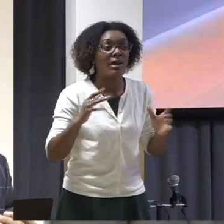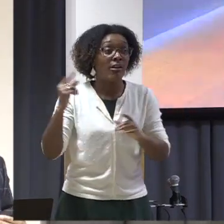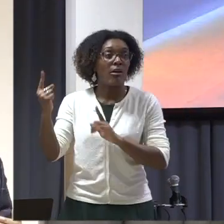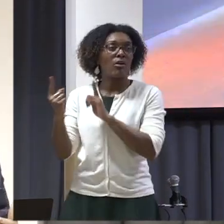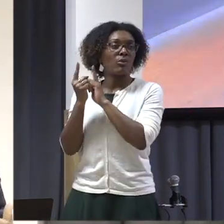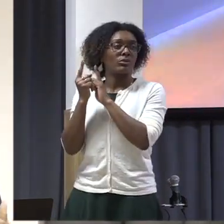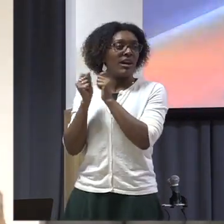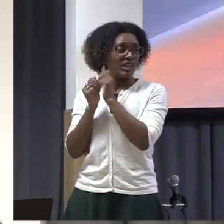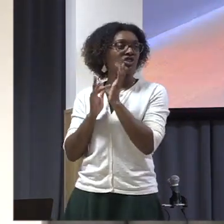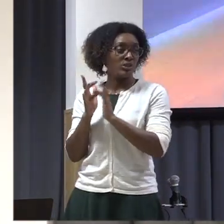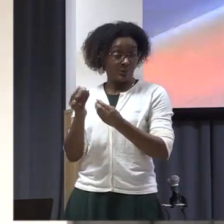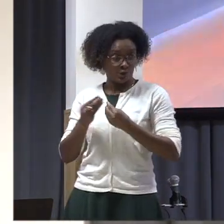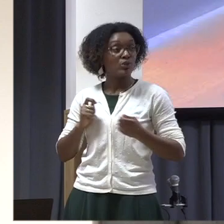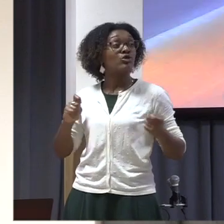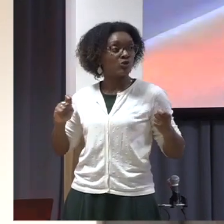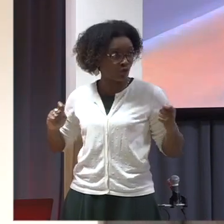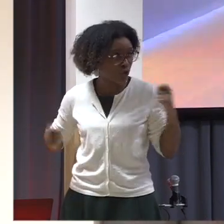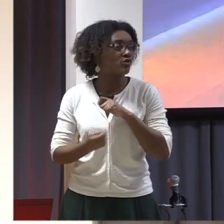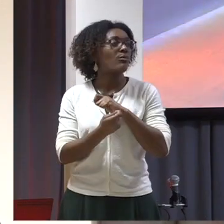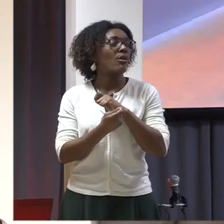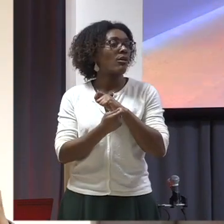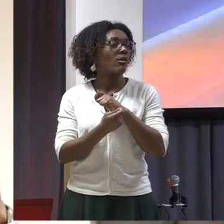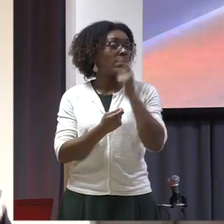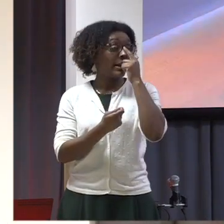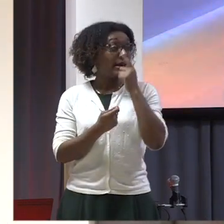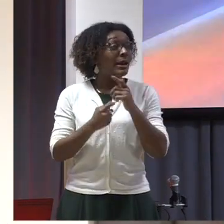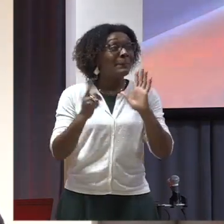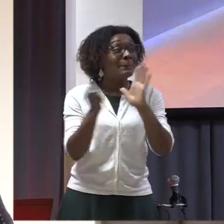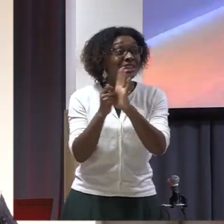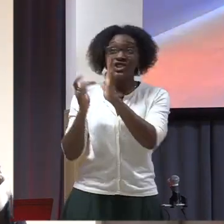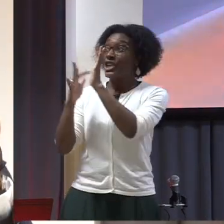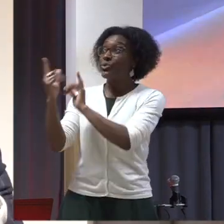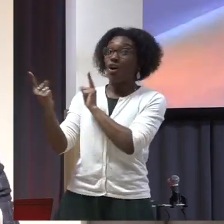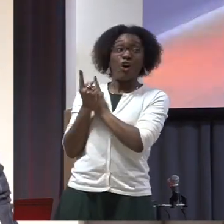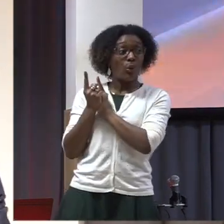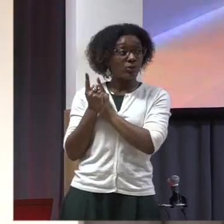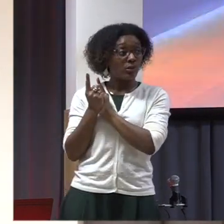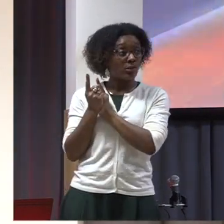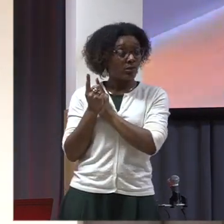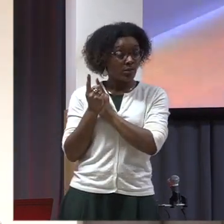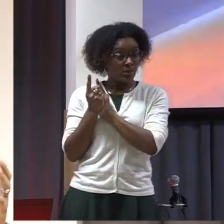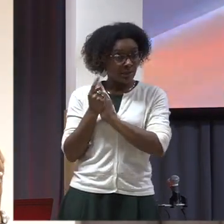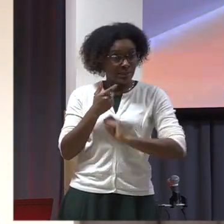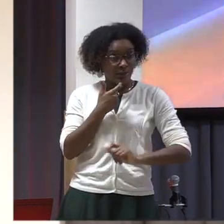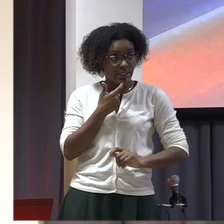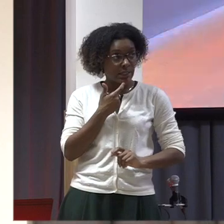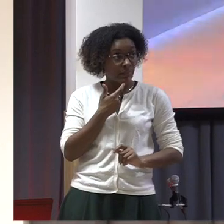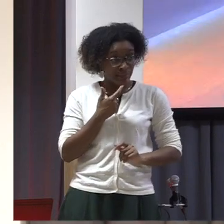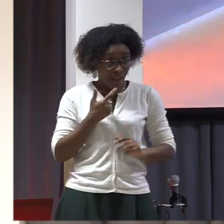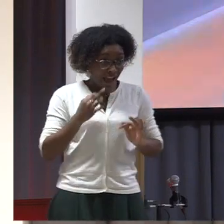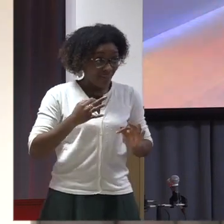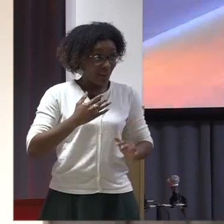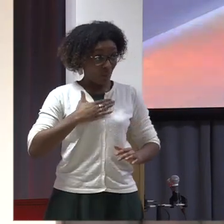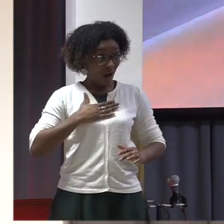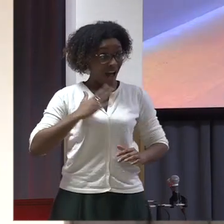seigneur la rencontre avec le seigneur se fait dans un moment de véritable confrontation entre ce que nous